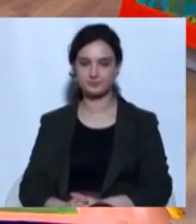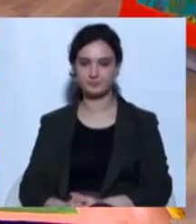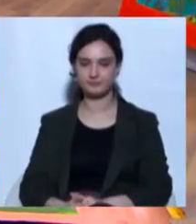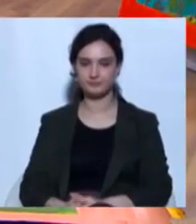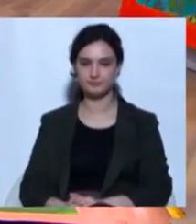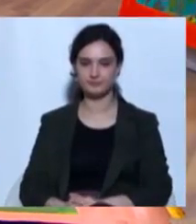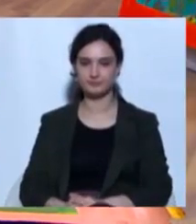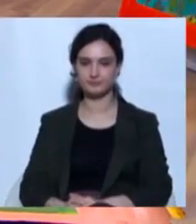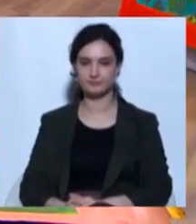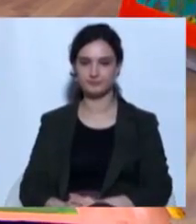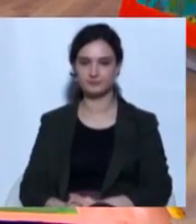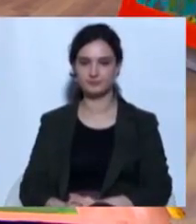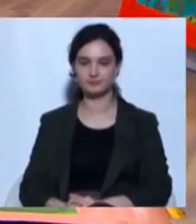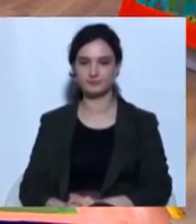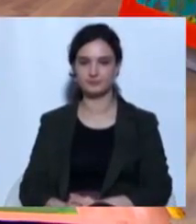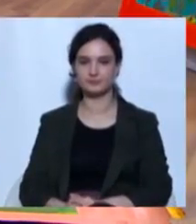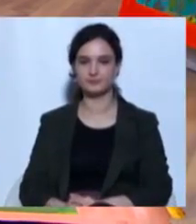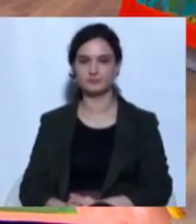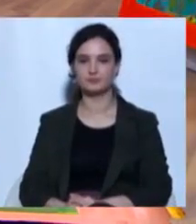ასე.